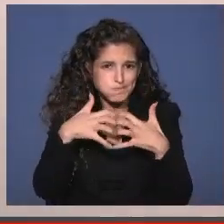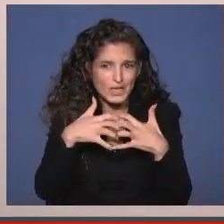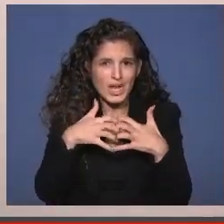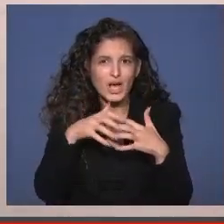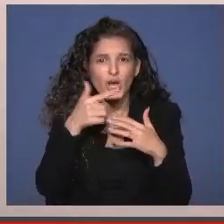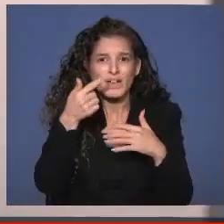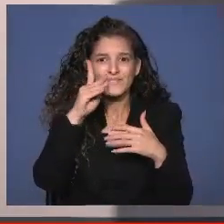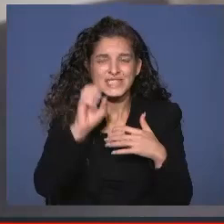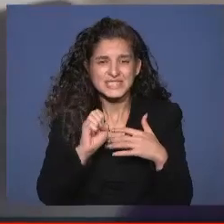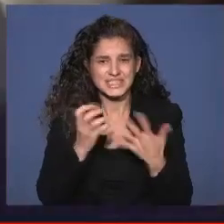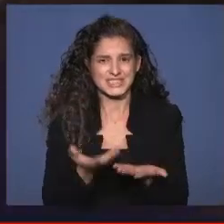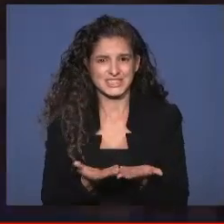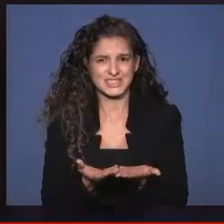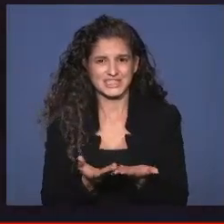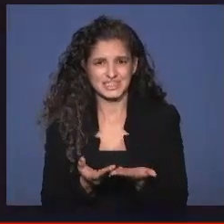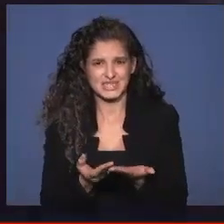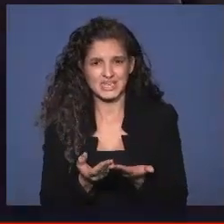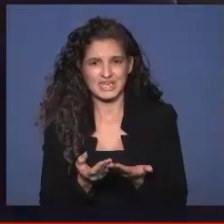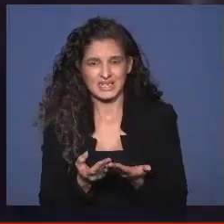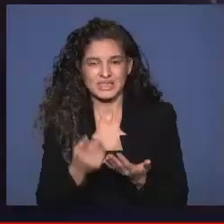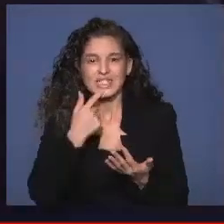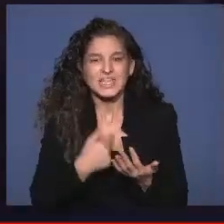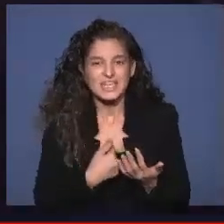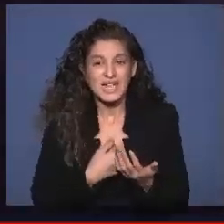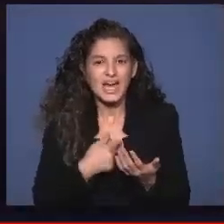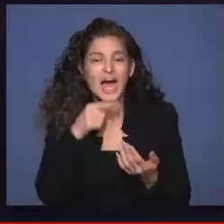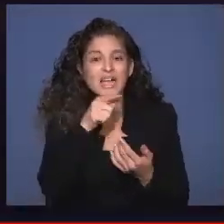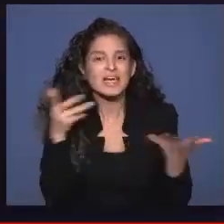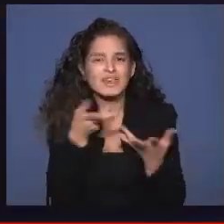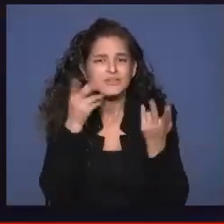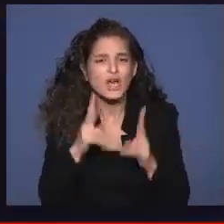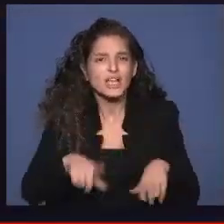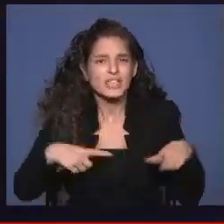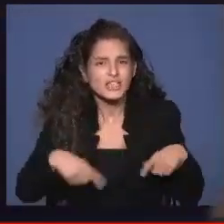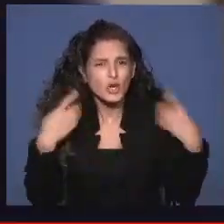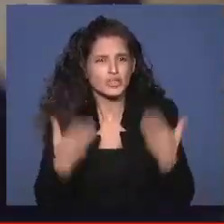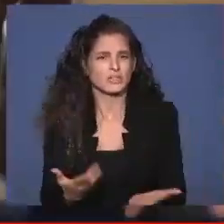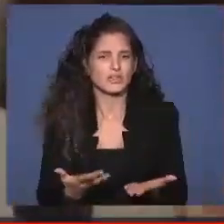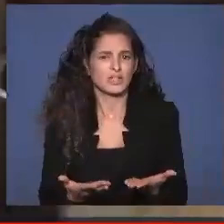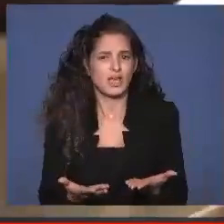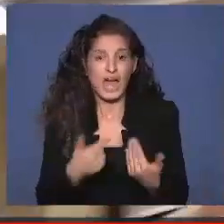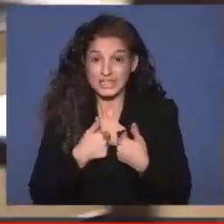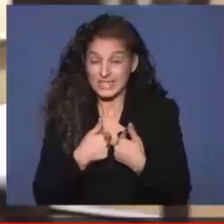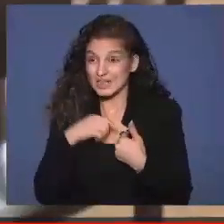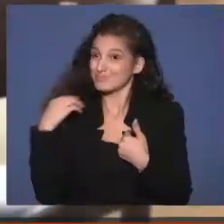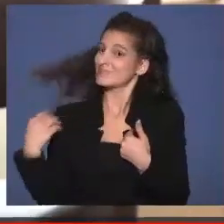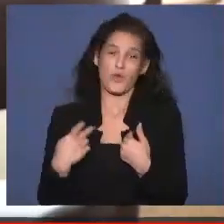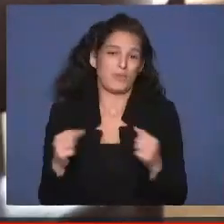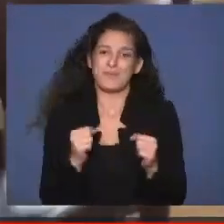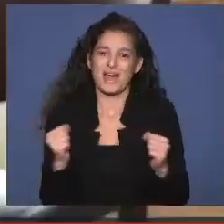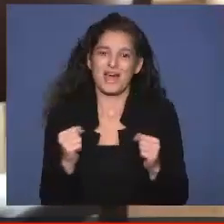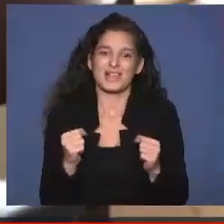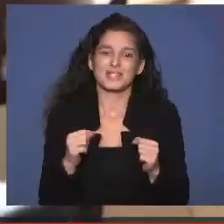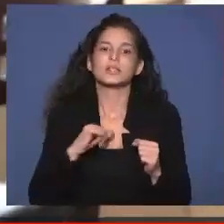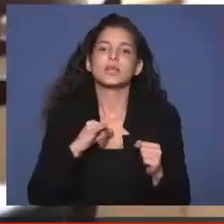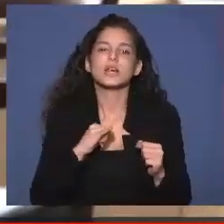בבקשה. כל הקירות שלי גבס, תגידי לי עד איך אפשר לחיות. אני לא עניין של פחד, עניין